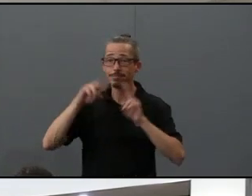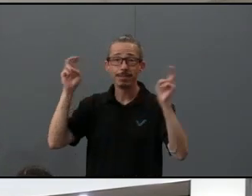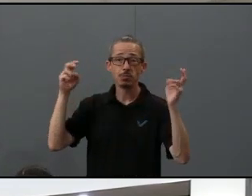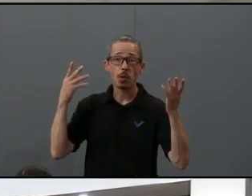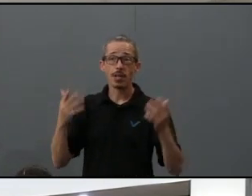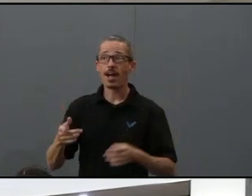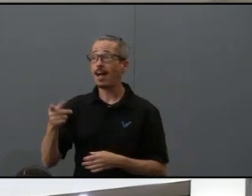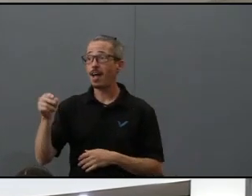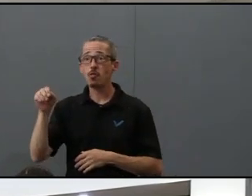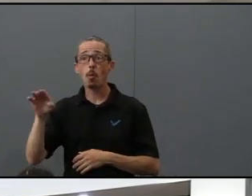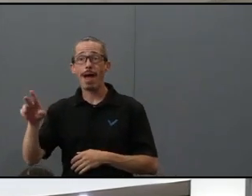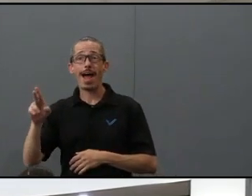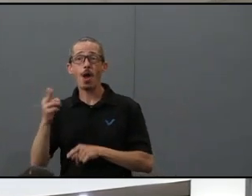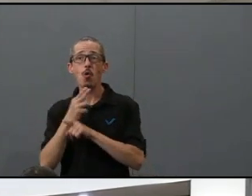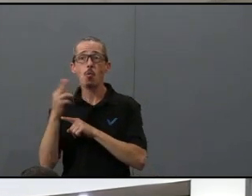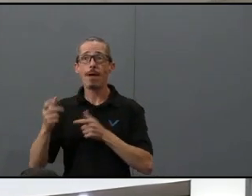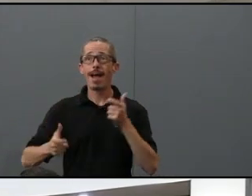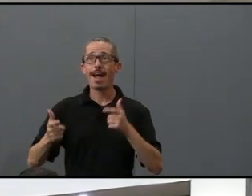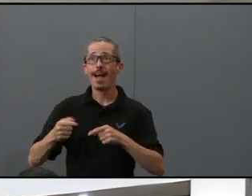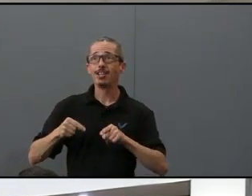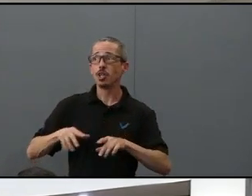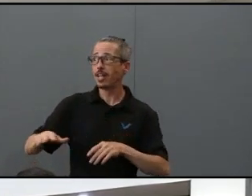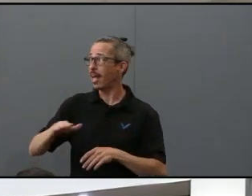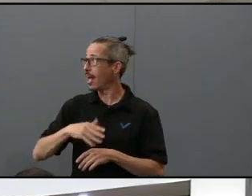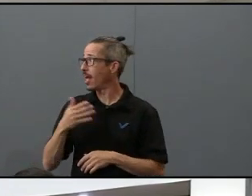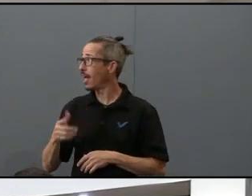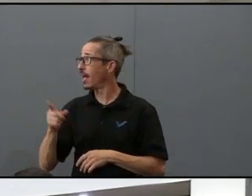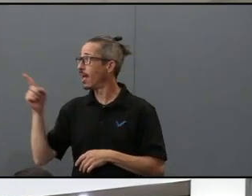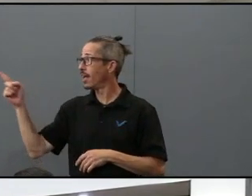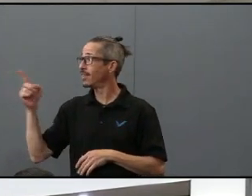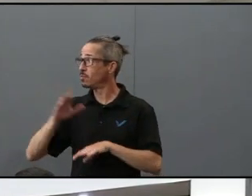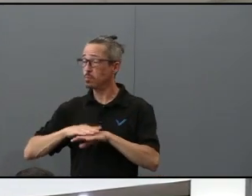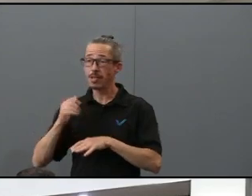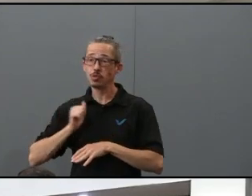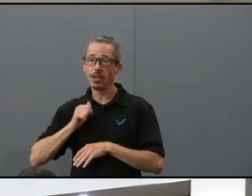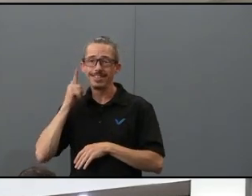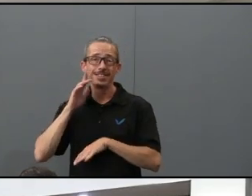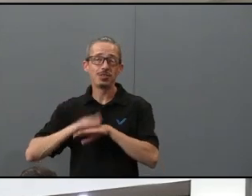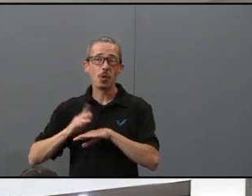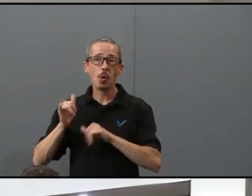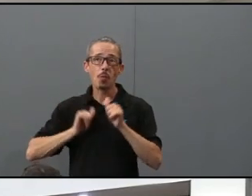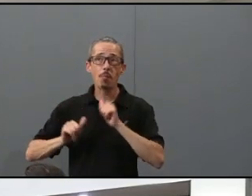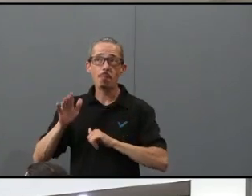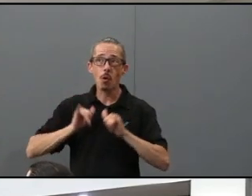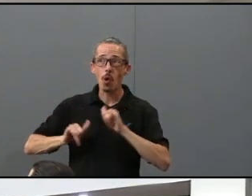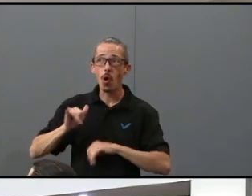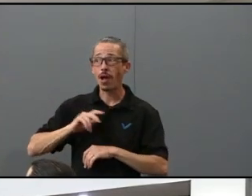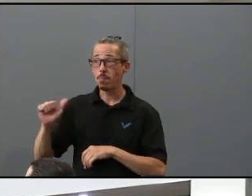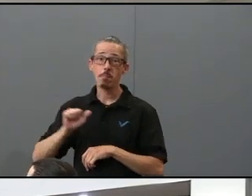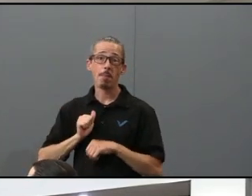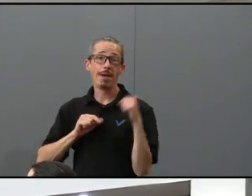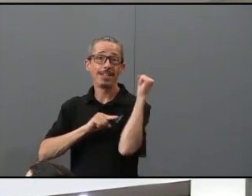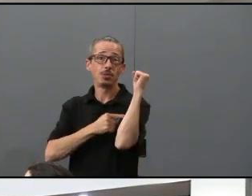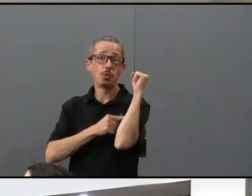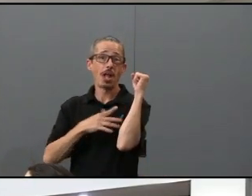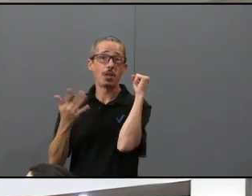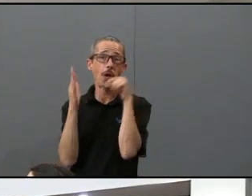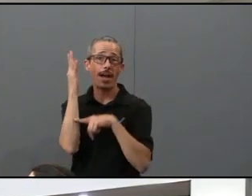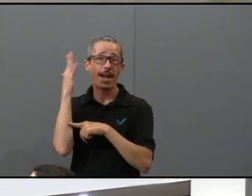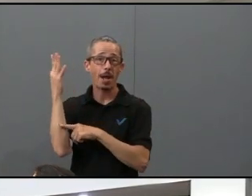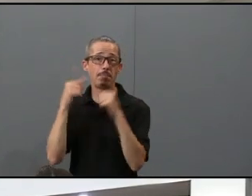Norman urbain à rép j'aurais aimé monsieur le Président que vous disz biologique mais c'est correct euh assériculteur biologiqueculteur